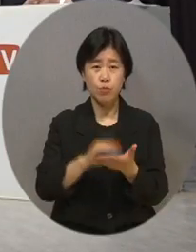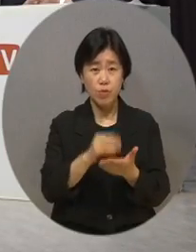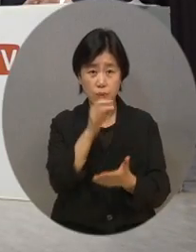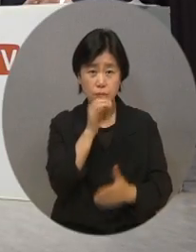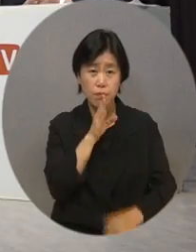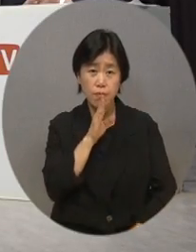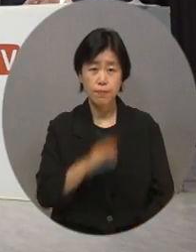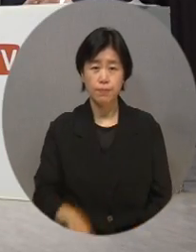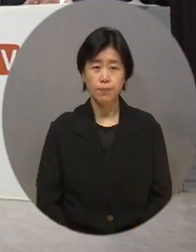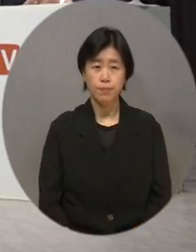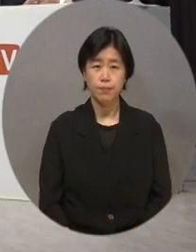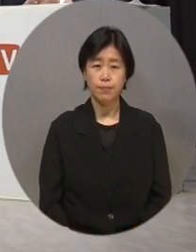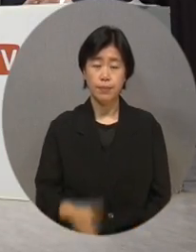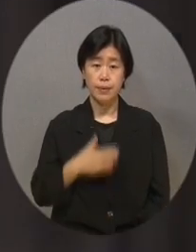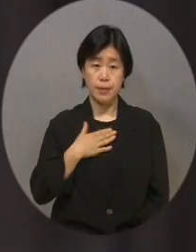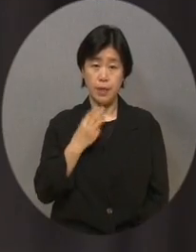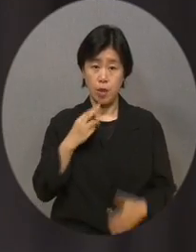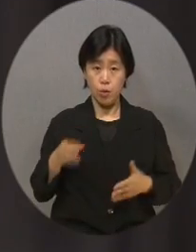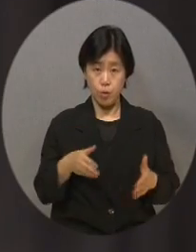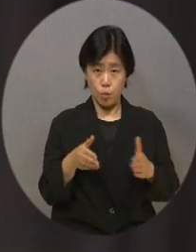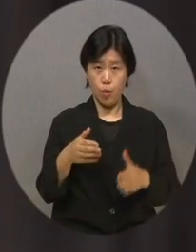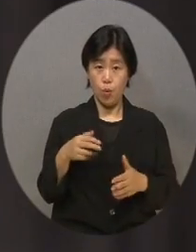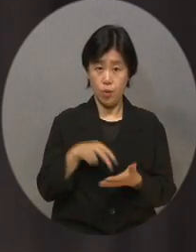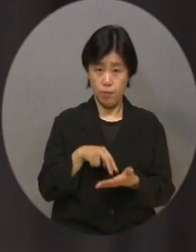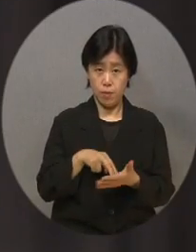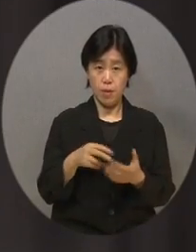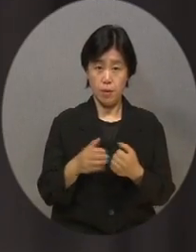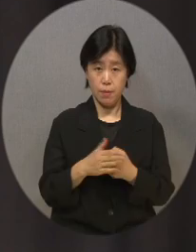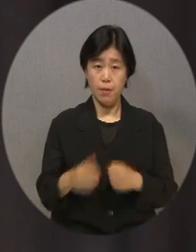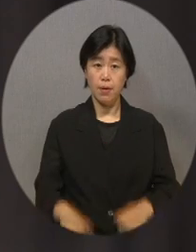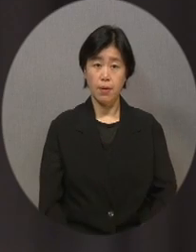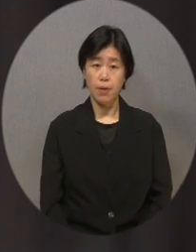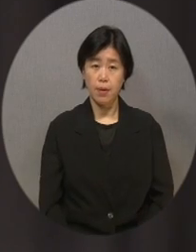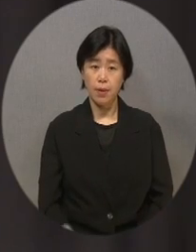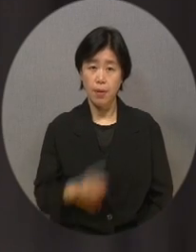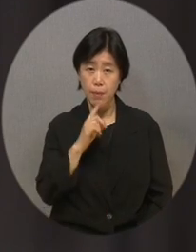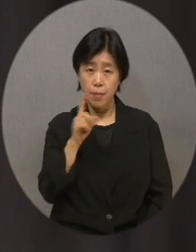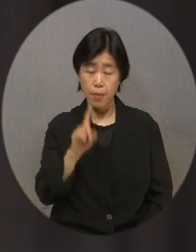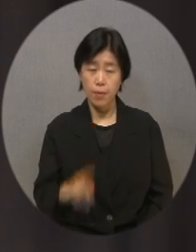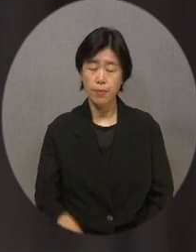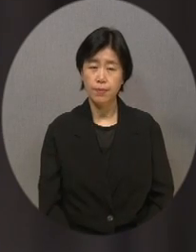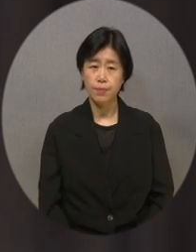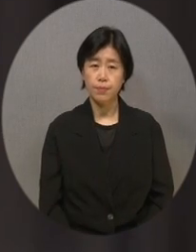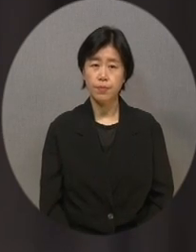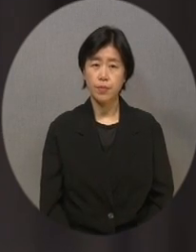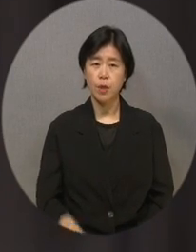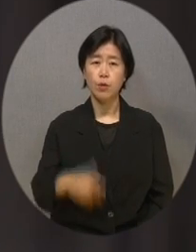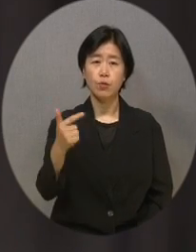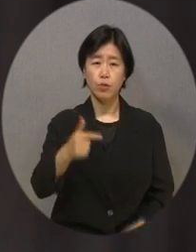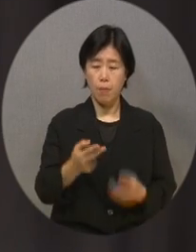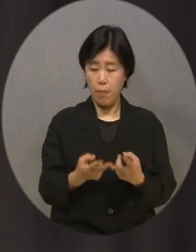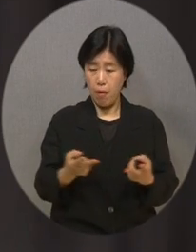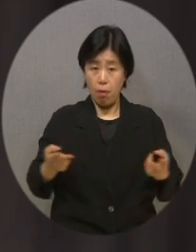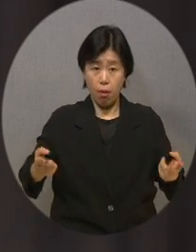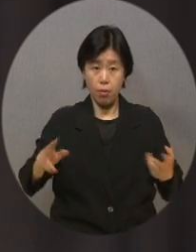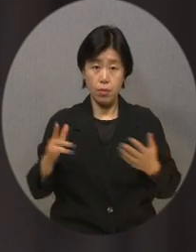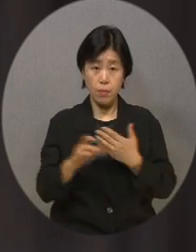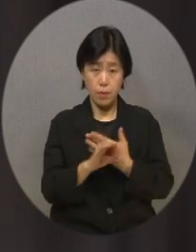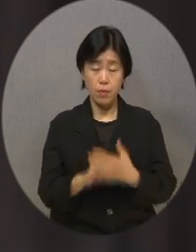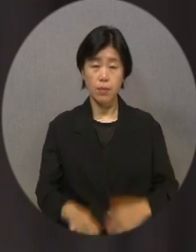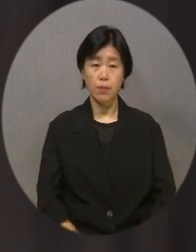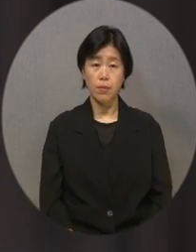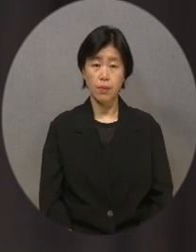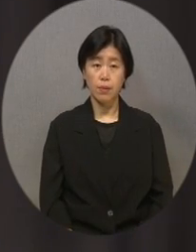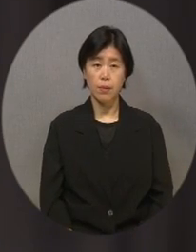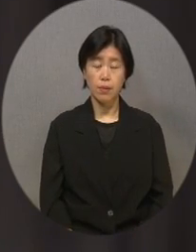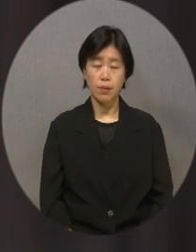때문에 수도권을 말씀드렸는데 이 병상 수가 장난 아닌 병상 수거든요. 6천 병상이 늘어난다면은 지역에 있는